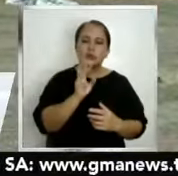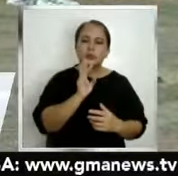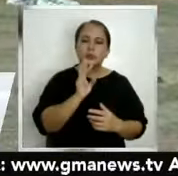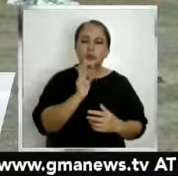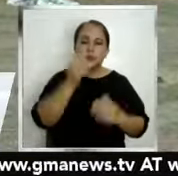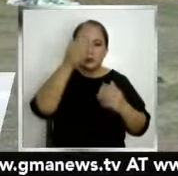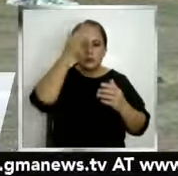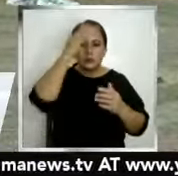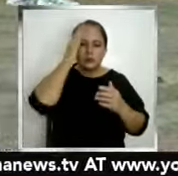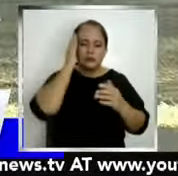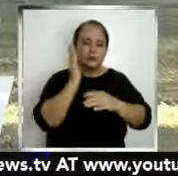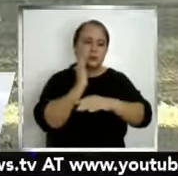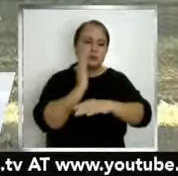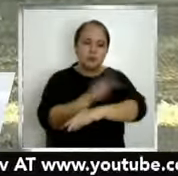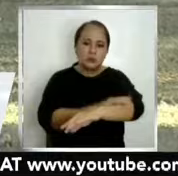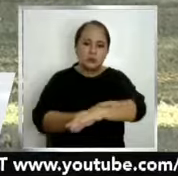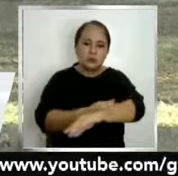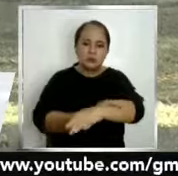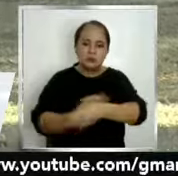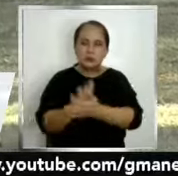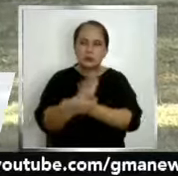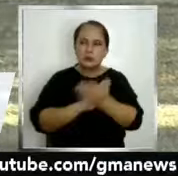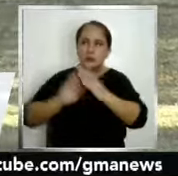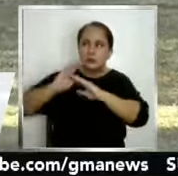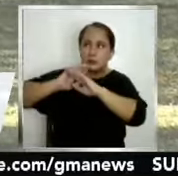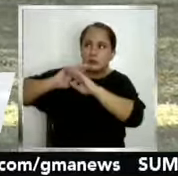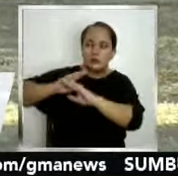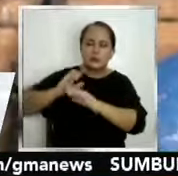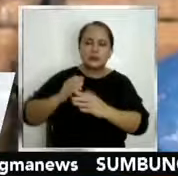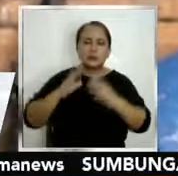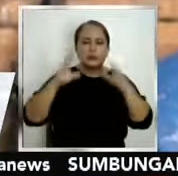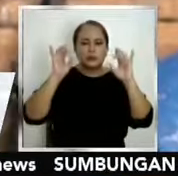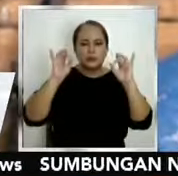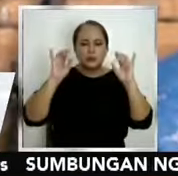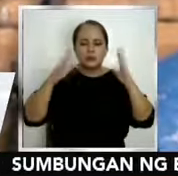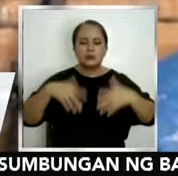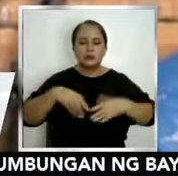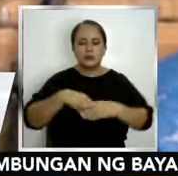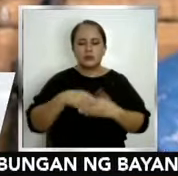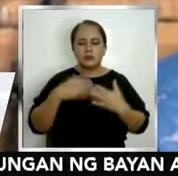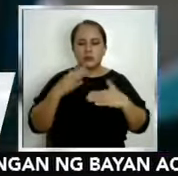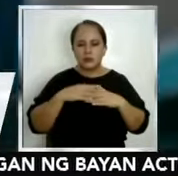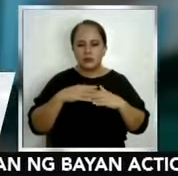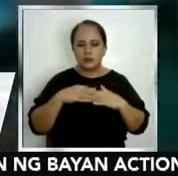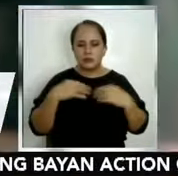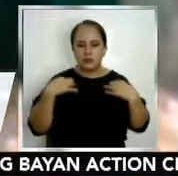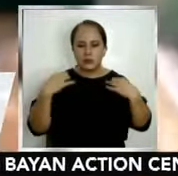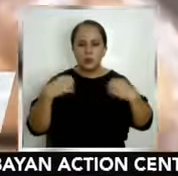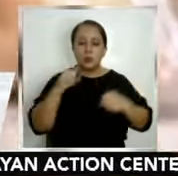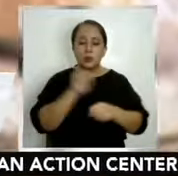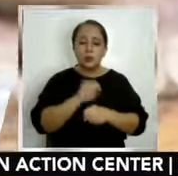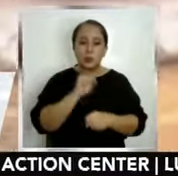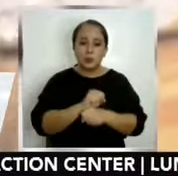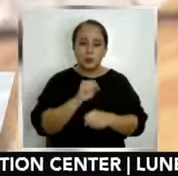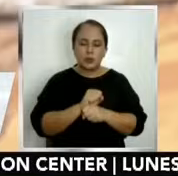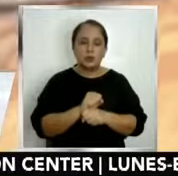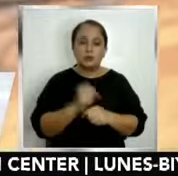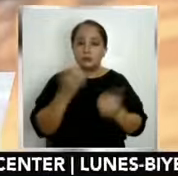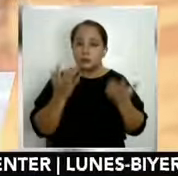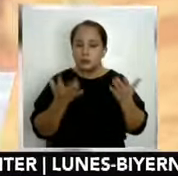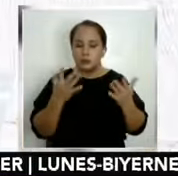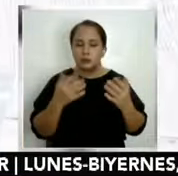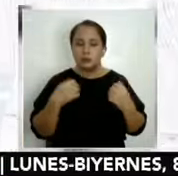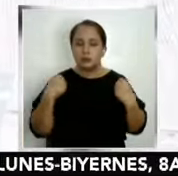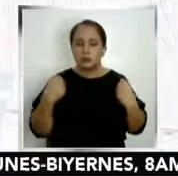at magsuot ng sun protection at magaan at maluwag ng mga damit. Sa mga nagtatrabaho naman, baka pampalakas din ninyo